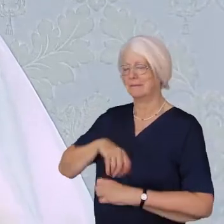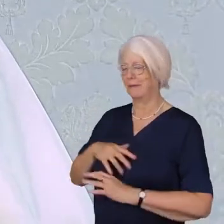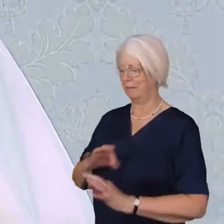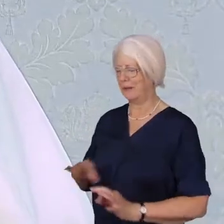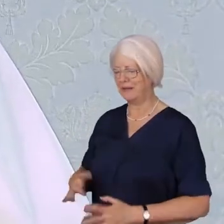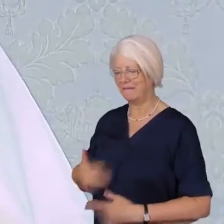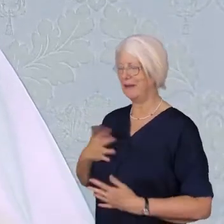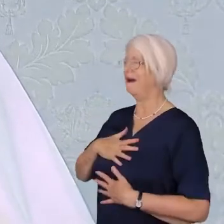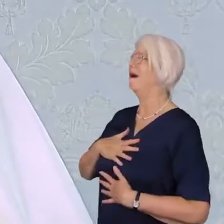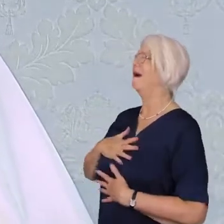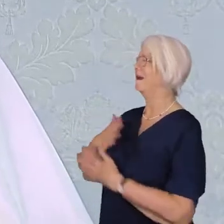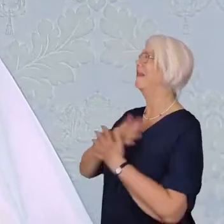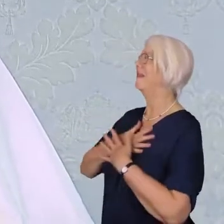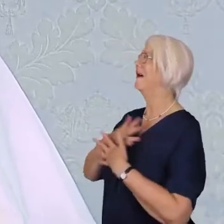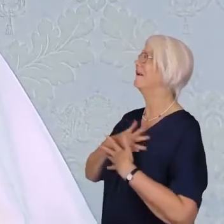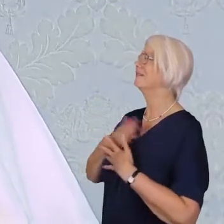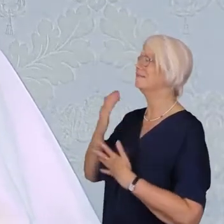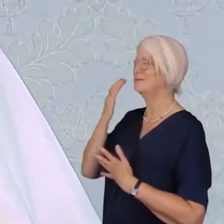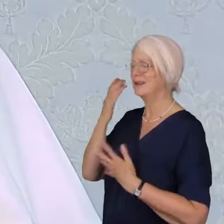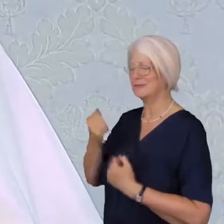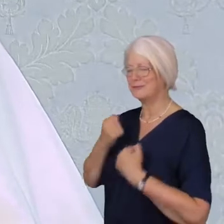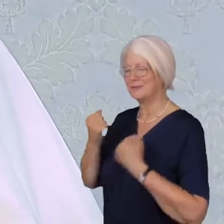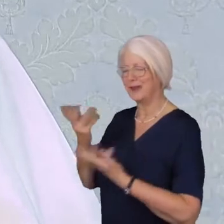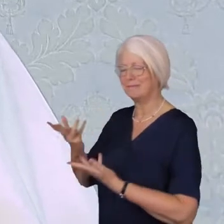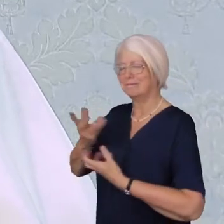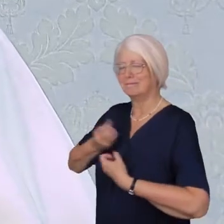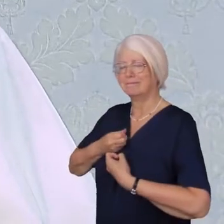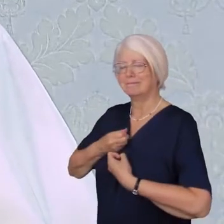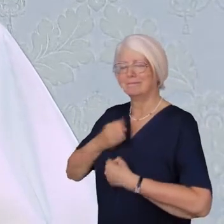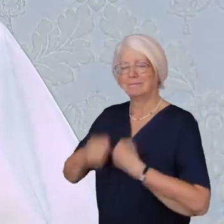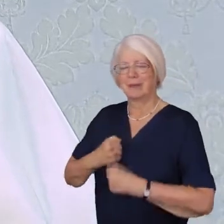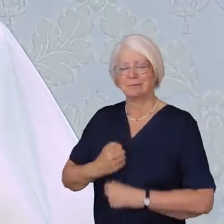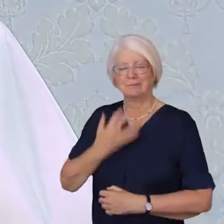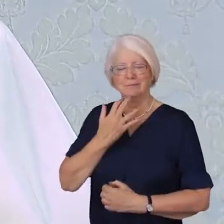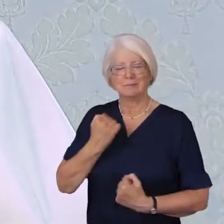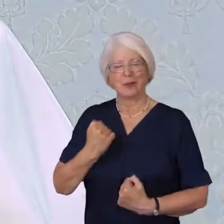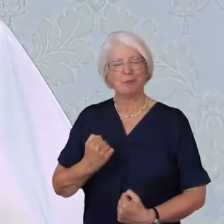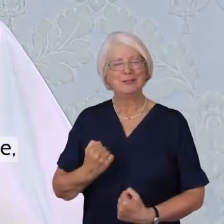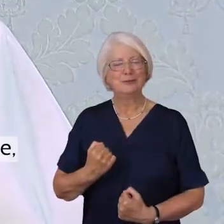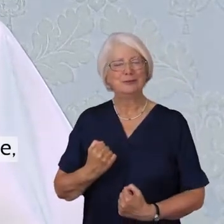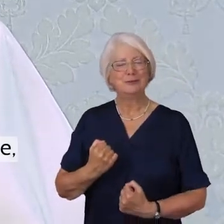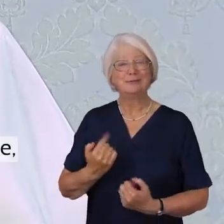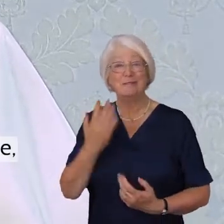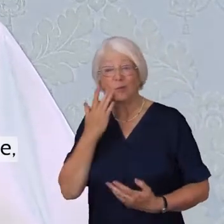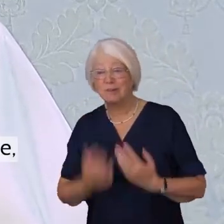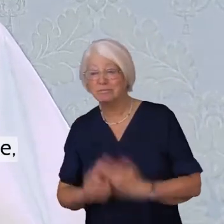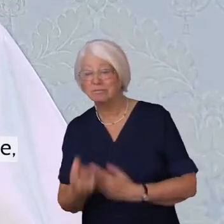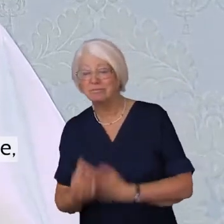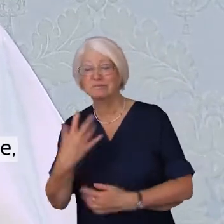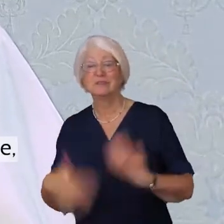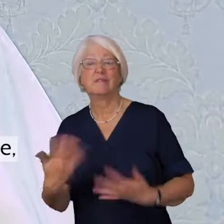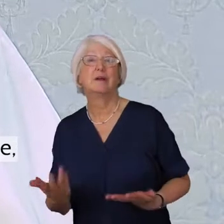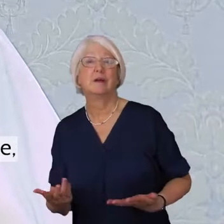quella fortezza gentile che dà coraggio sempre, anche nel dolore. Lo Spirito ci dà